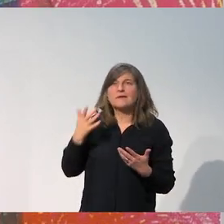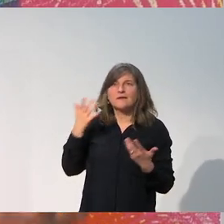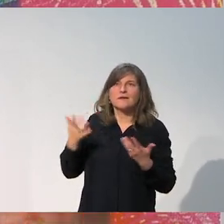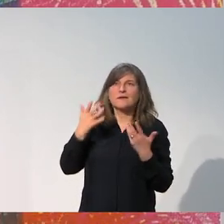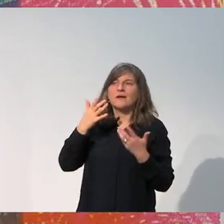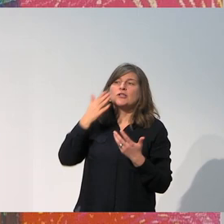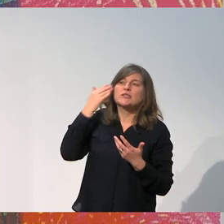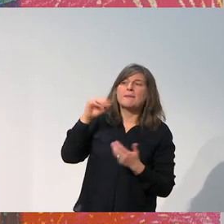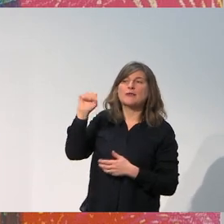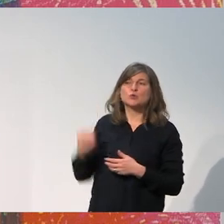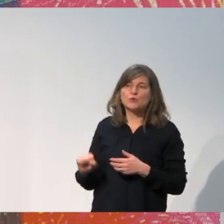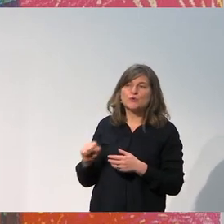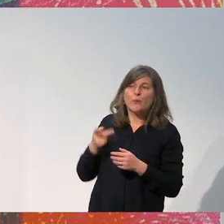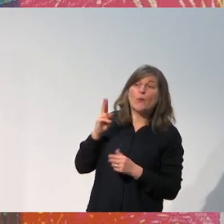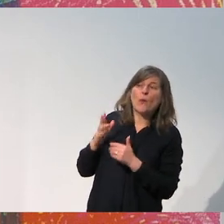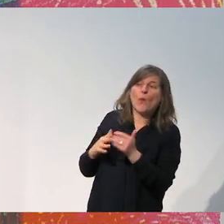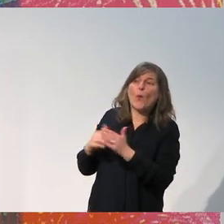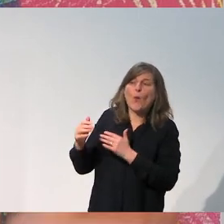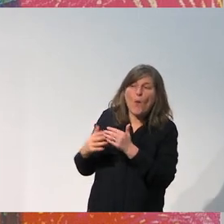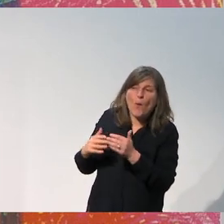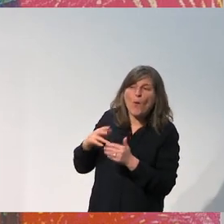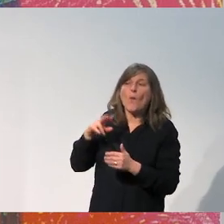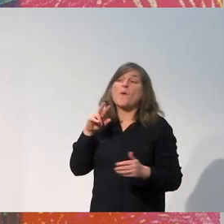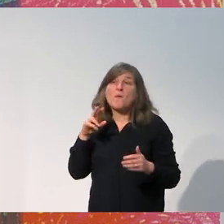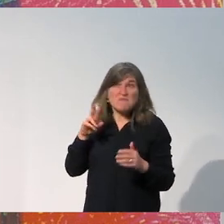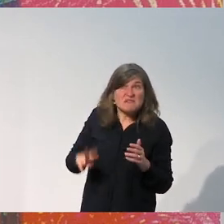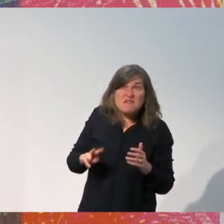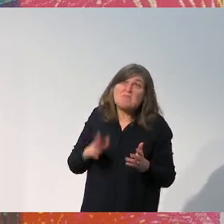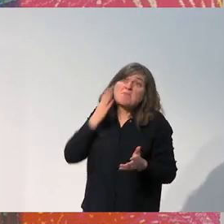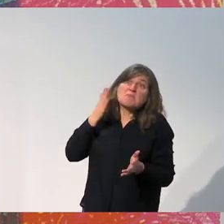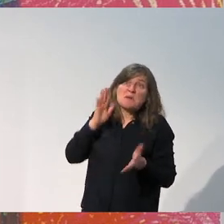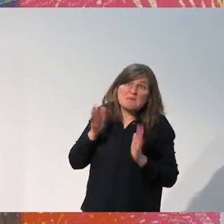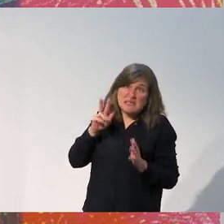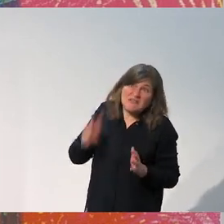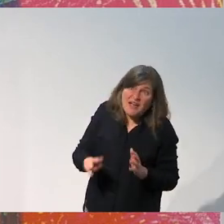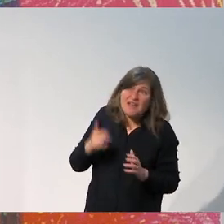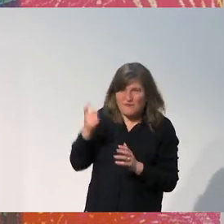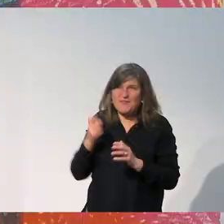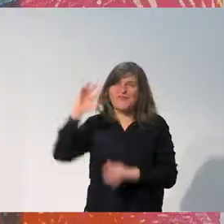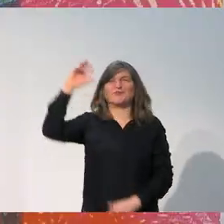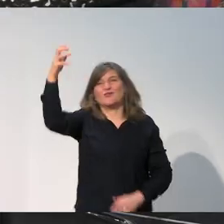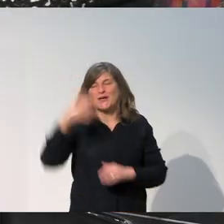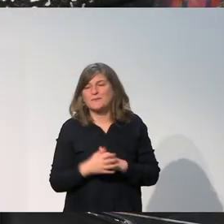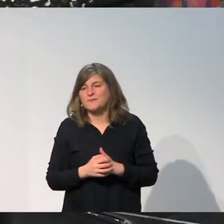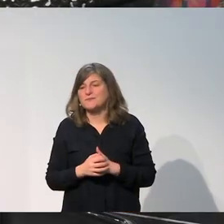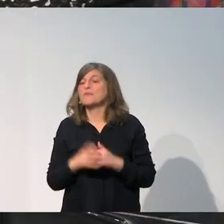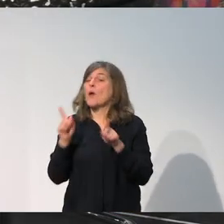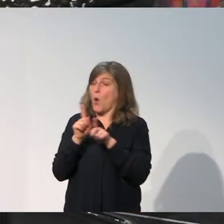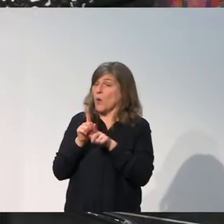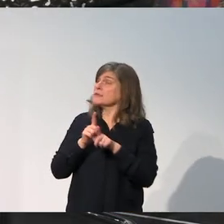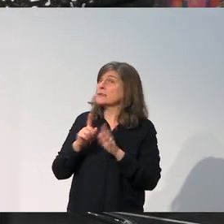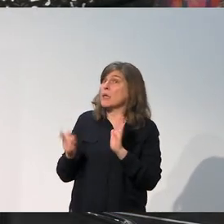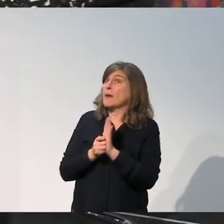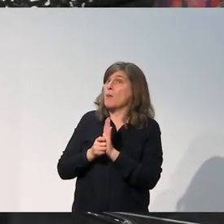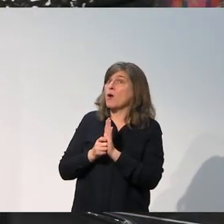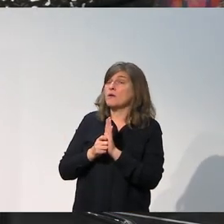plus heureux. Je ne sais pas si c'est vrai, mais si c'est vrai, c'est peut-être à cause de ça aussi. Le médical, il y a eu toute une époque aussi où on a soigné